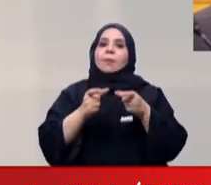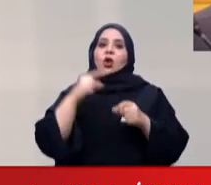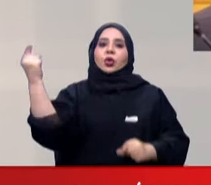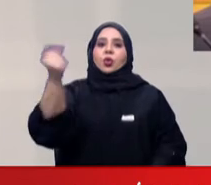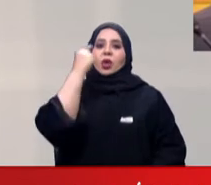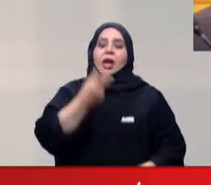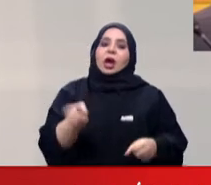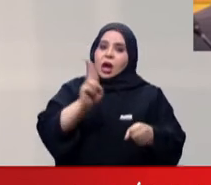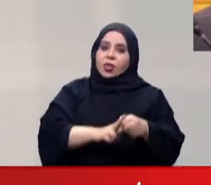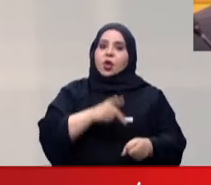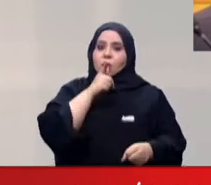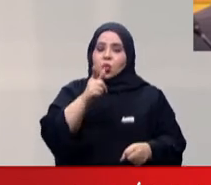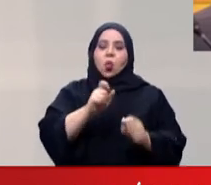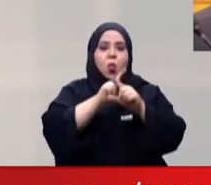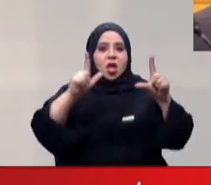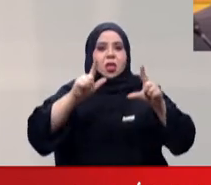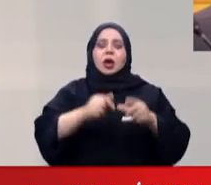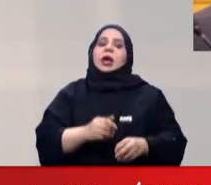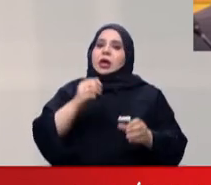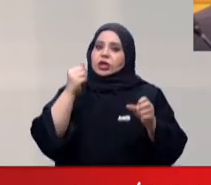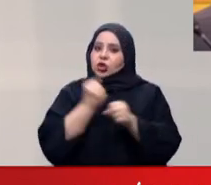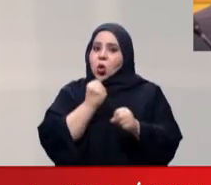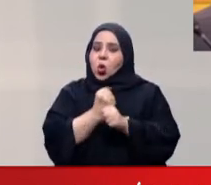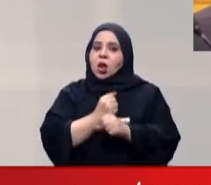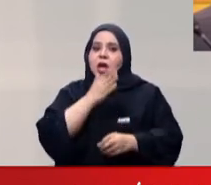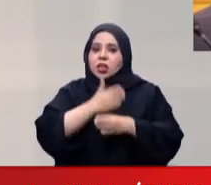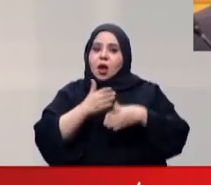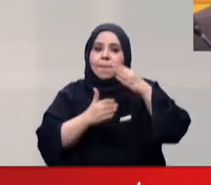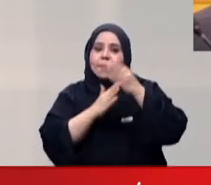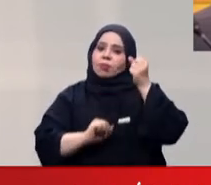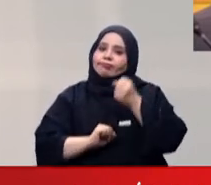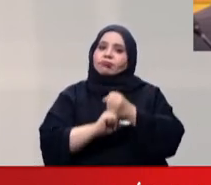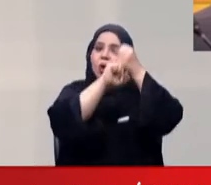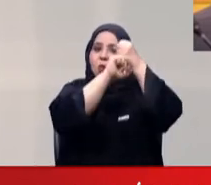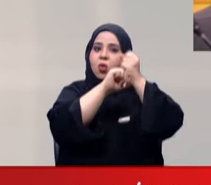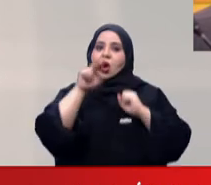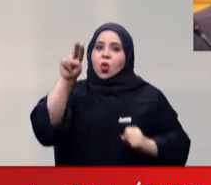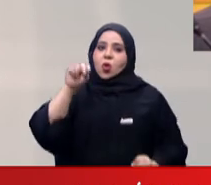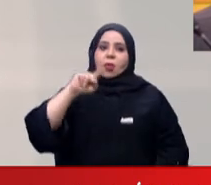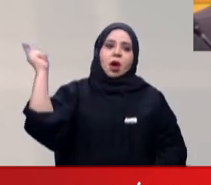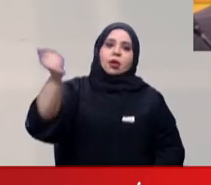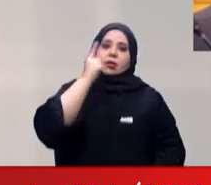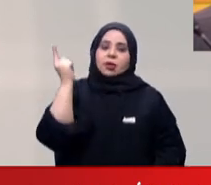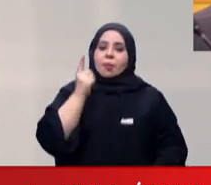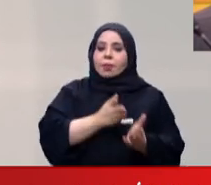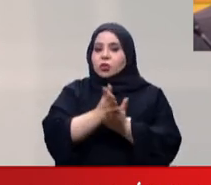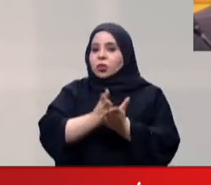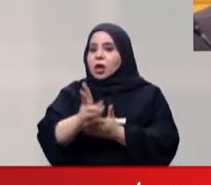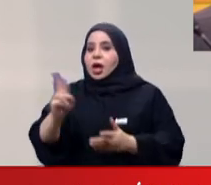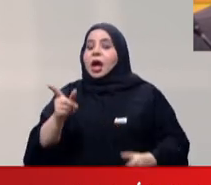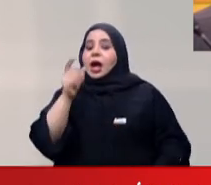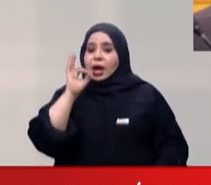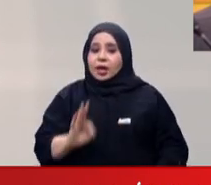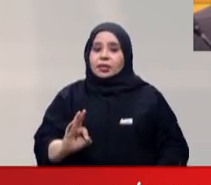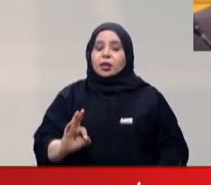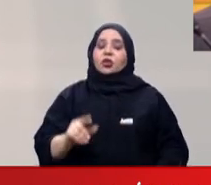البناء الذي تقوم به وكالات الأمم المتحدة وهيئاتها في مختلف المجالات والميادين. وأكد سعادة